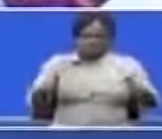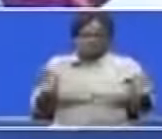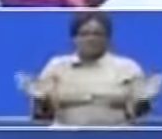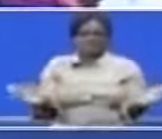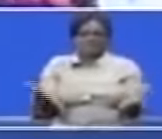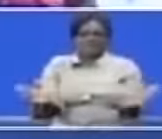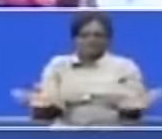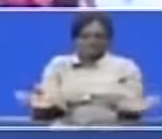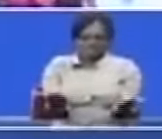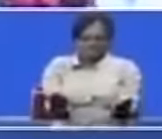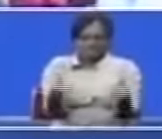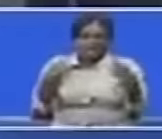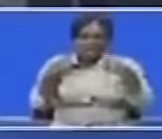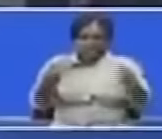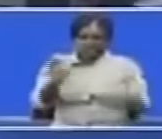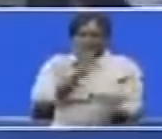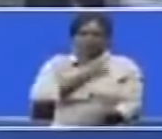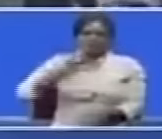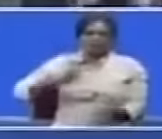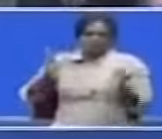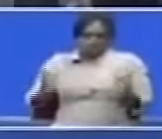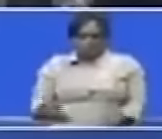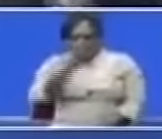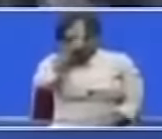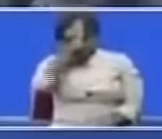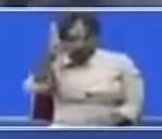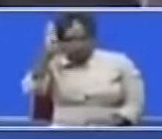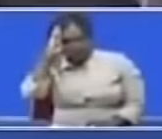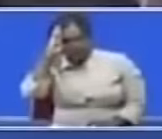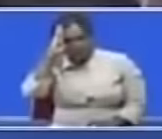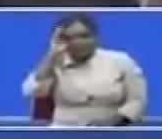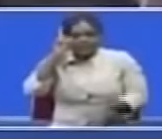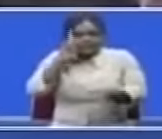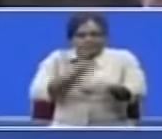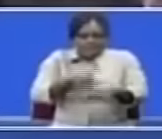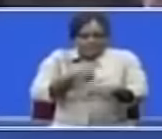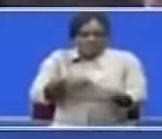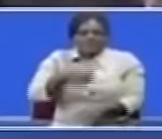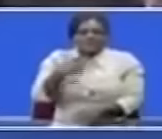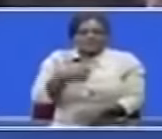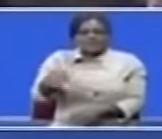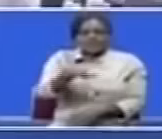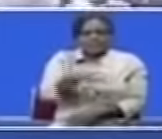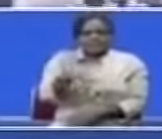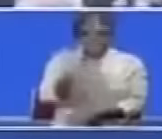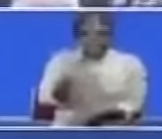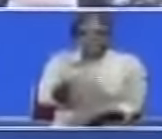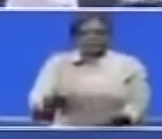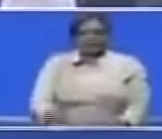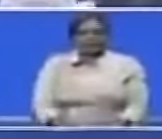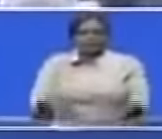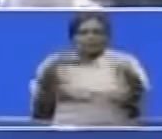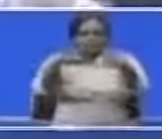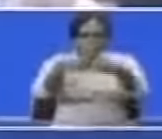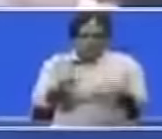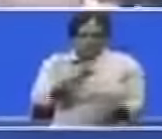moyo ambalo limetolewa na kamishna wa kaunti ya Bungoma Maalim Mohamed wakati alipotembelea eneo la mkasa.